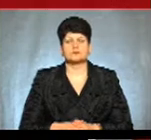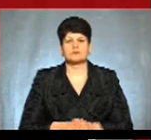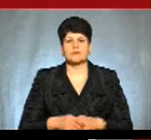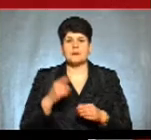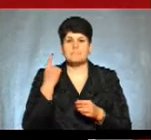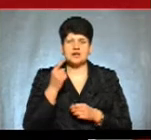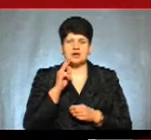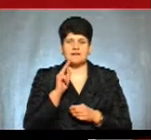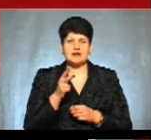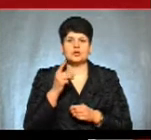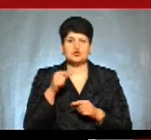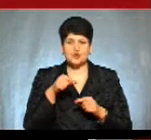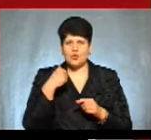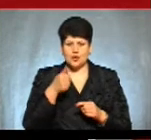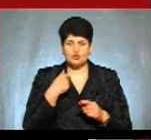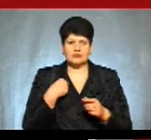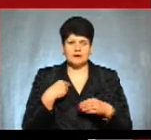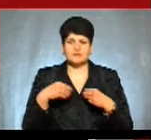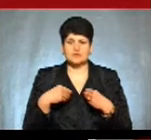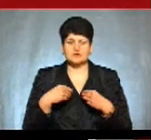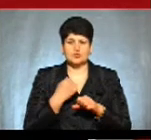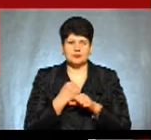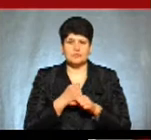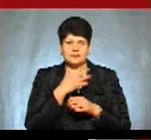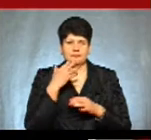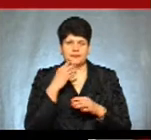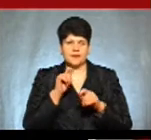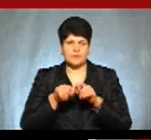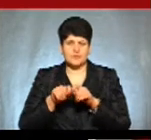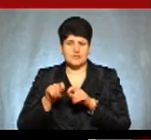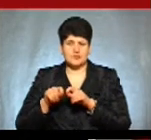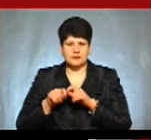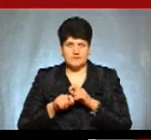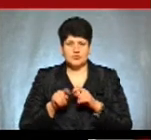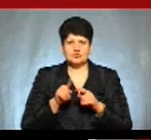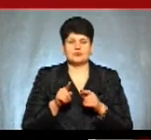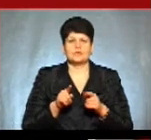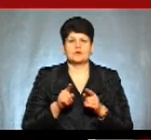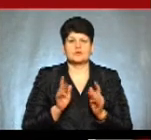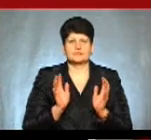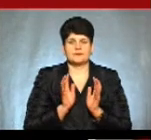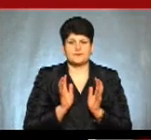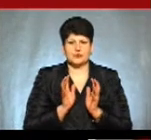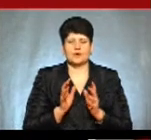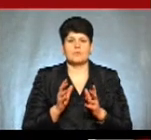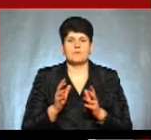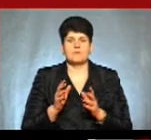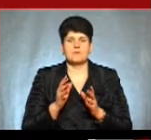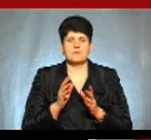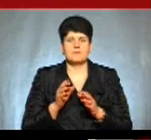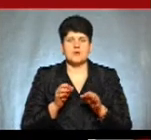протягом першого кварталу цього року нами проведено ряд рейдів і перевірок щодо дотримання природоохоронного законодавства на